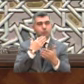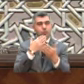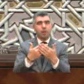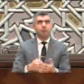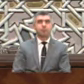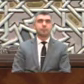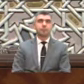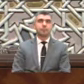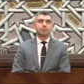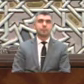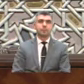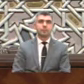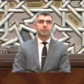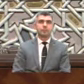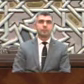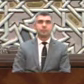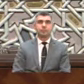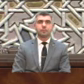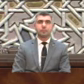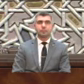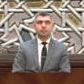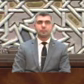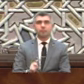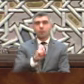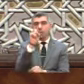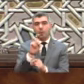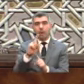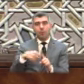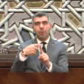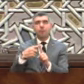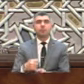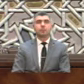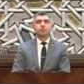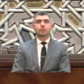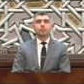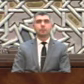شكرا سيدة النائبة المحترمة. هل من تعقيب إضافي آخر؟